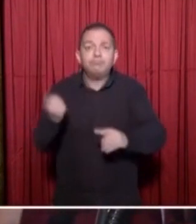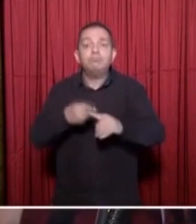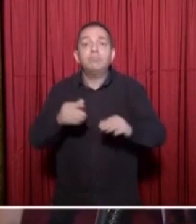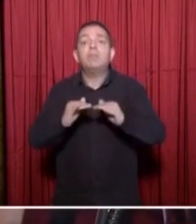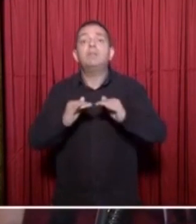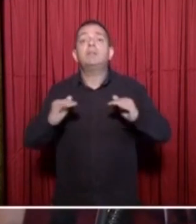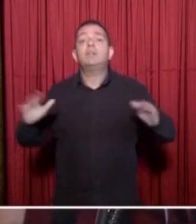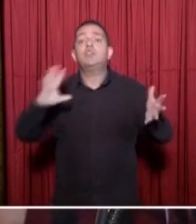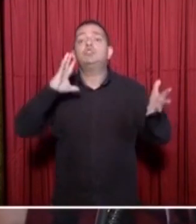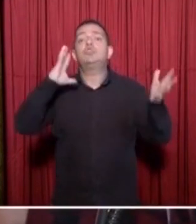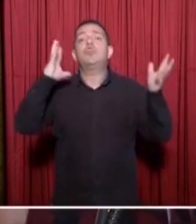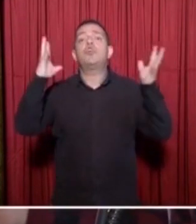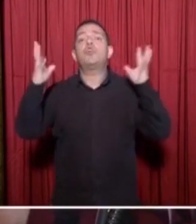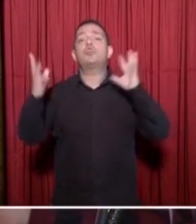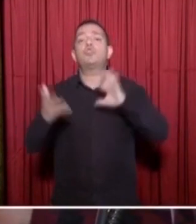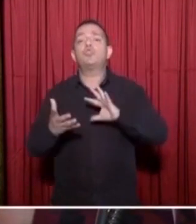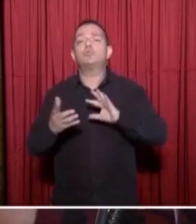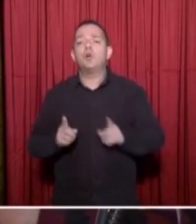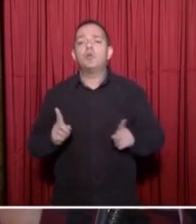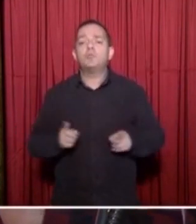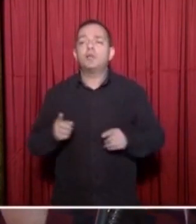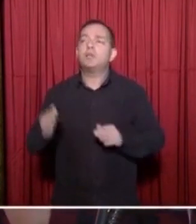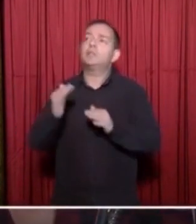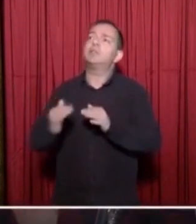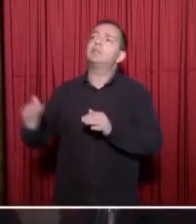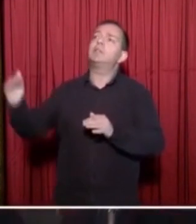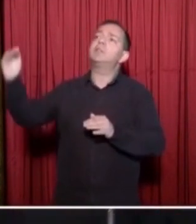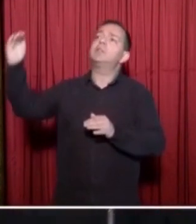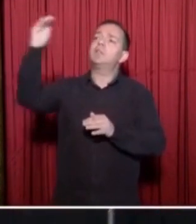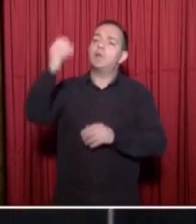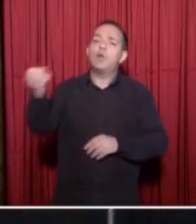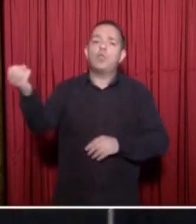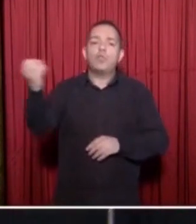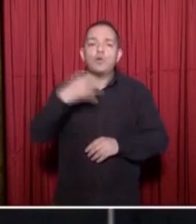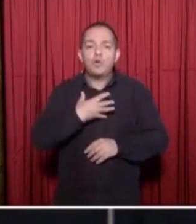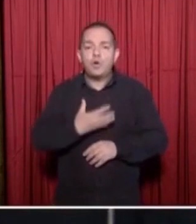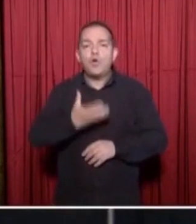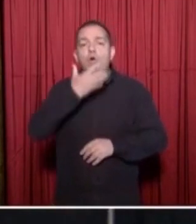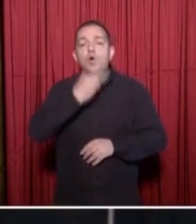Κυρίου ετησόμεθα. Παράσκου Κύριε.